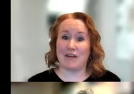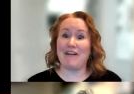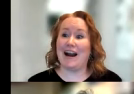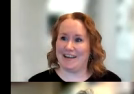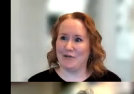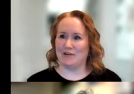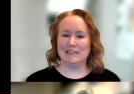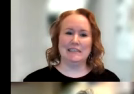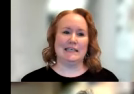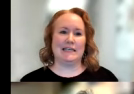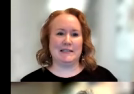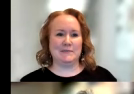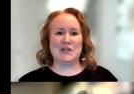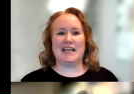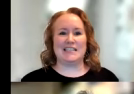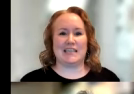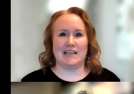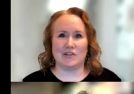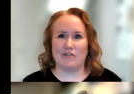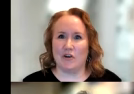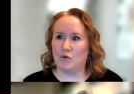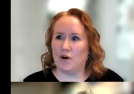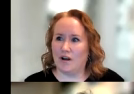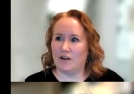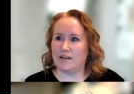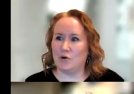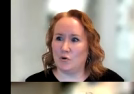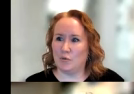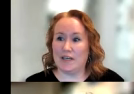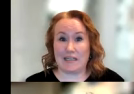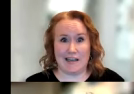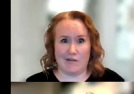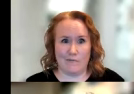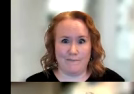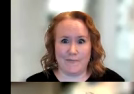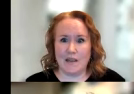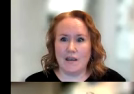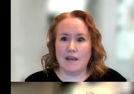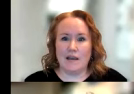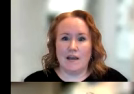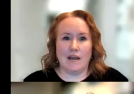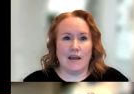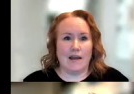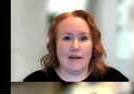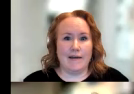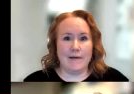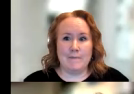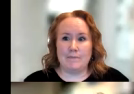som ikke ferdig ennå. Så det ikke sikkert de kan svare på alt dere lurer på riktig ennå.